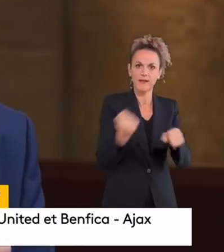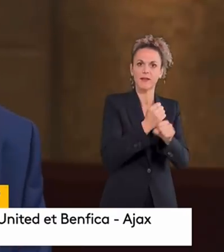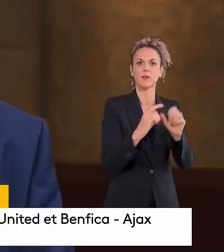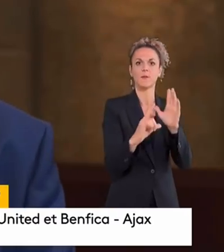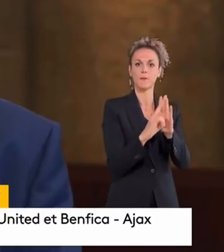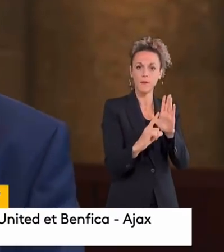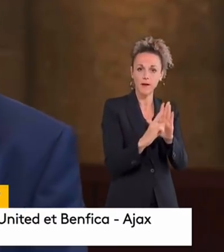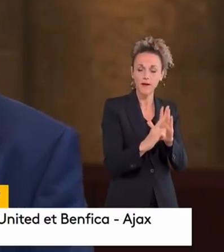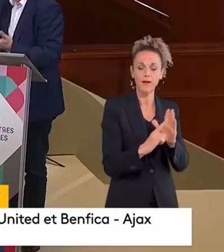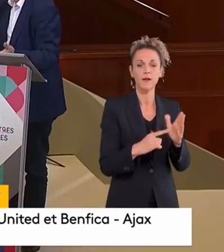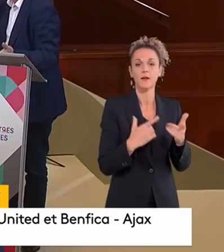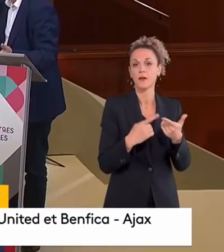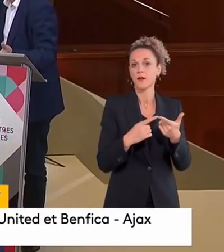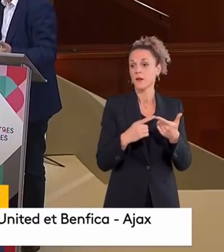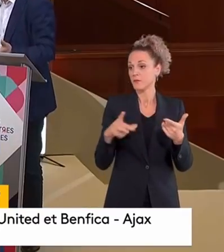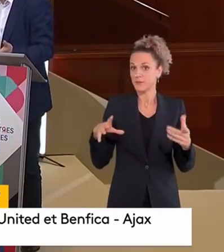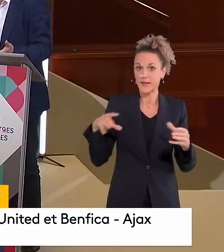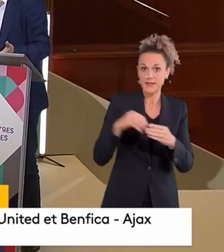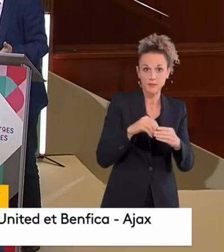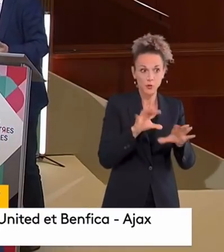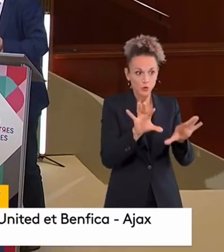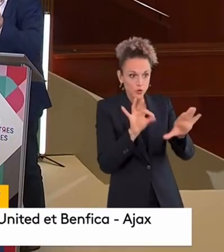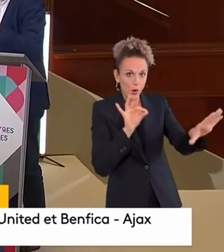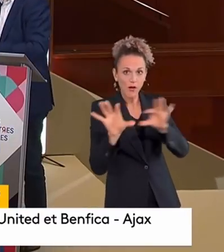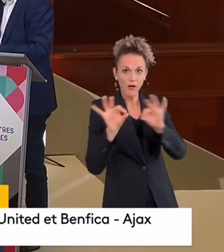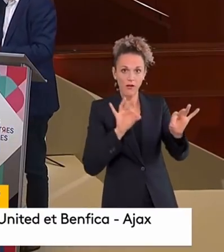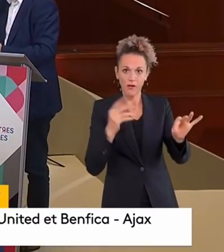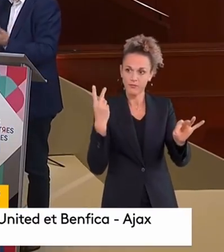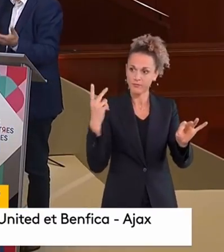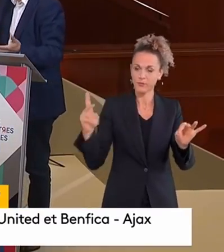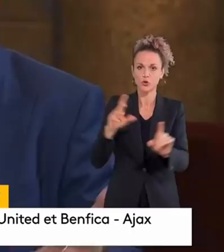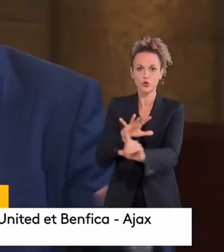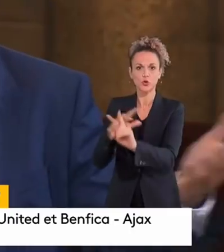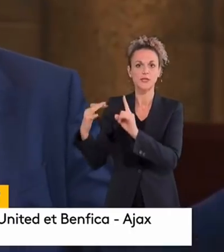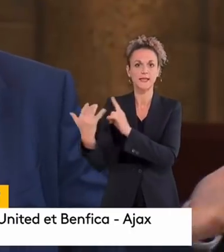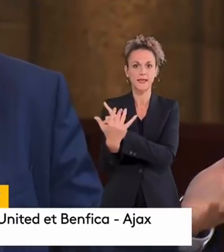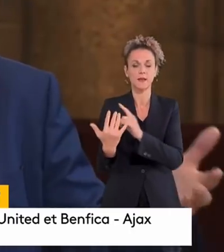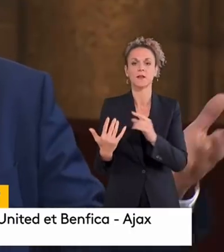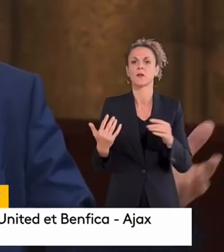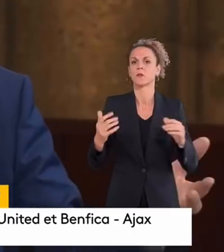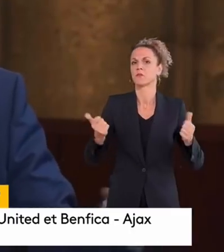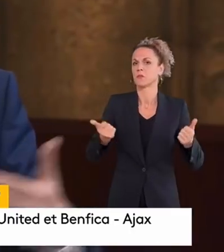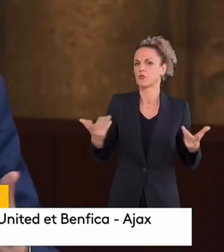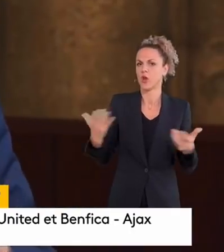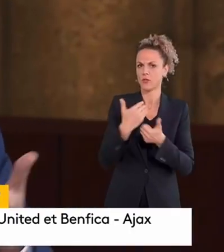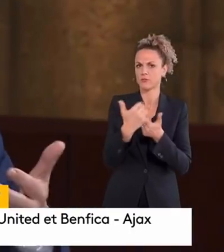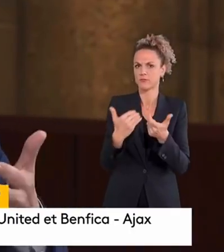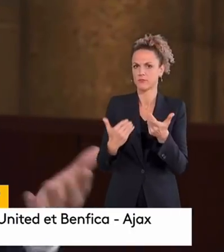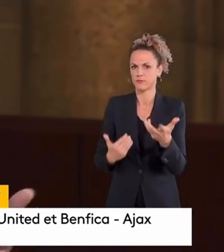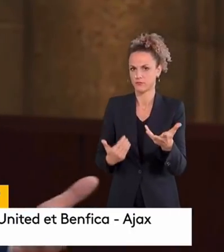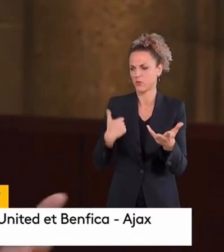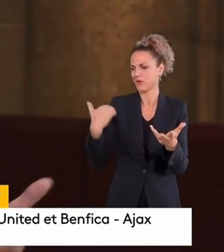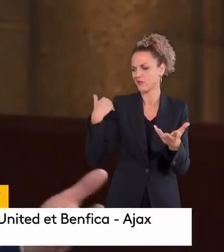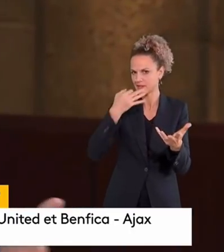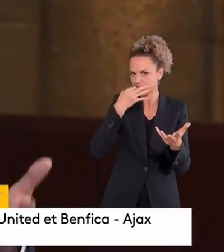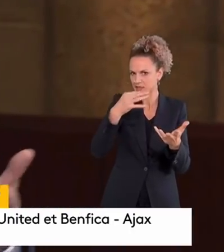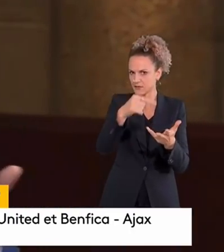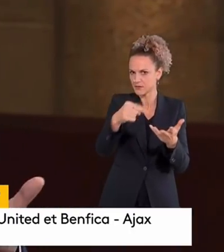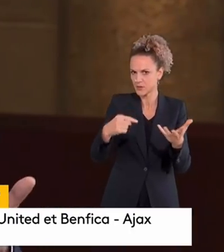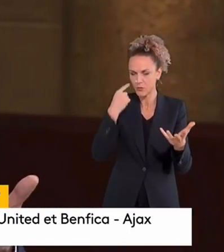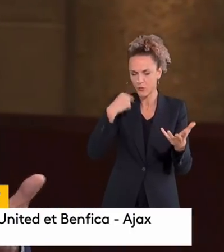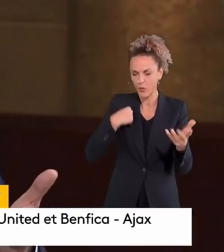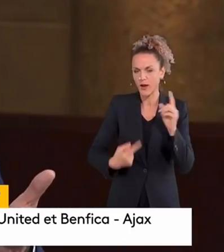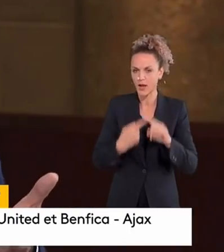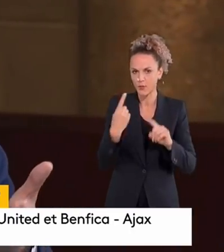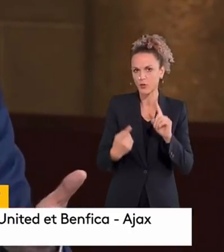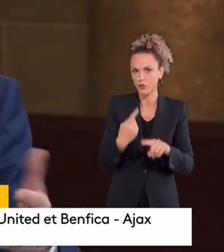au choix de la société. Et donc ça passe par plusieurs dispositions. J'ai cité celles qui me tiennent à cœur et que